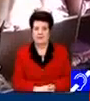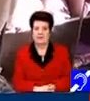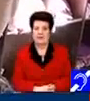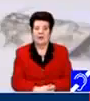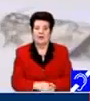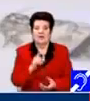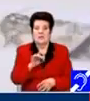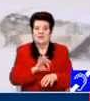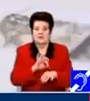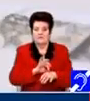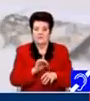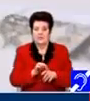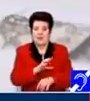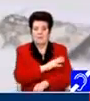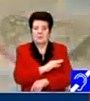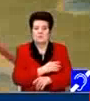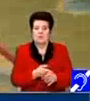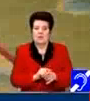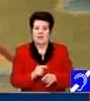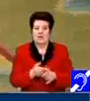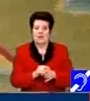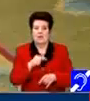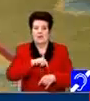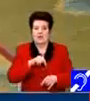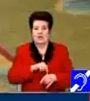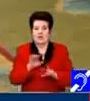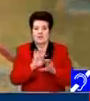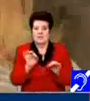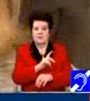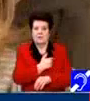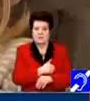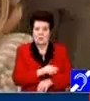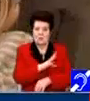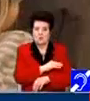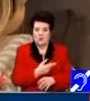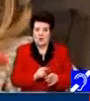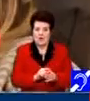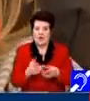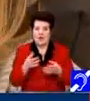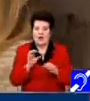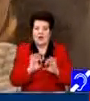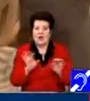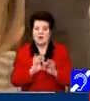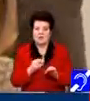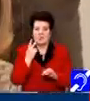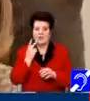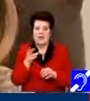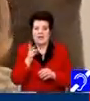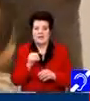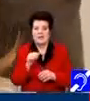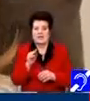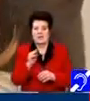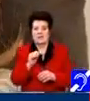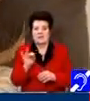Tea suferă de atrofie musculară spinală, o boală caracterizată prin slăbiciune musculară cauzată de tendința de degenerare a